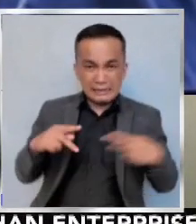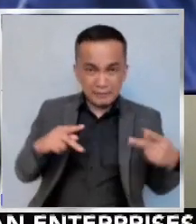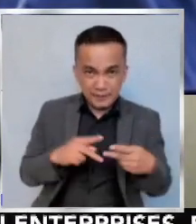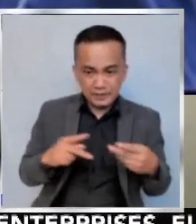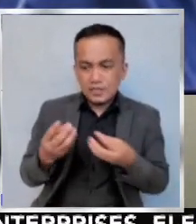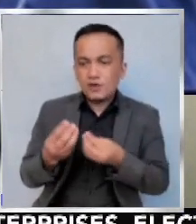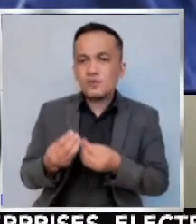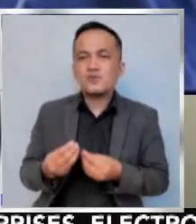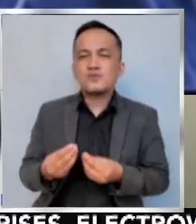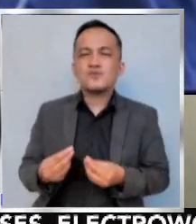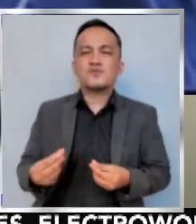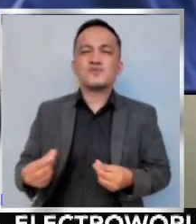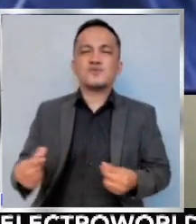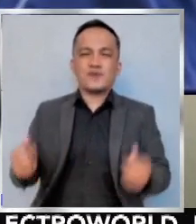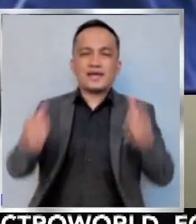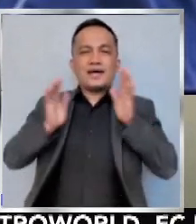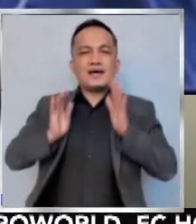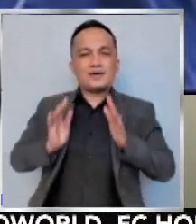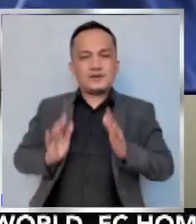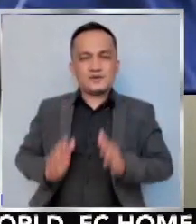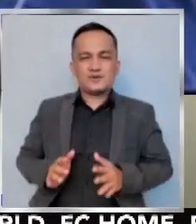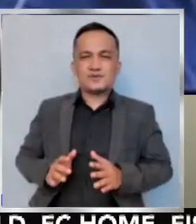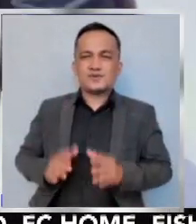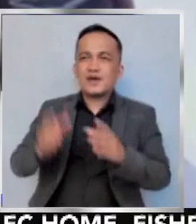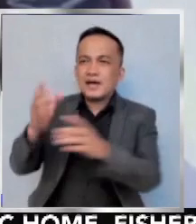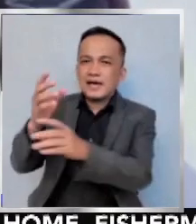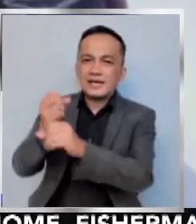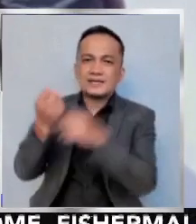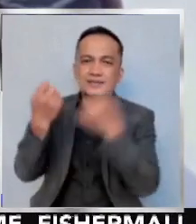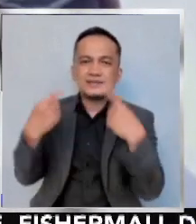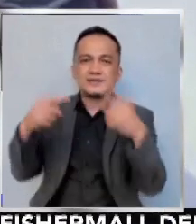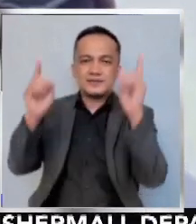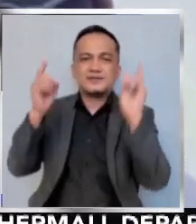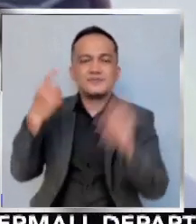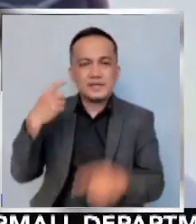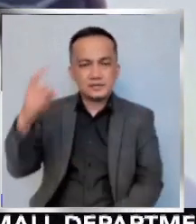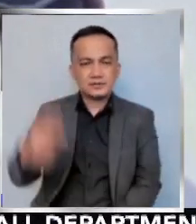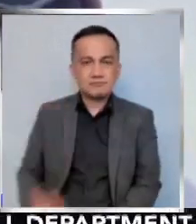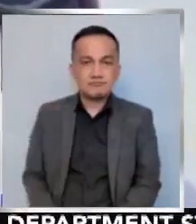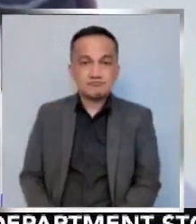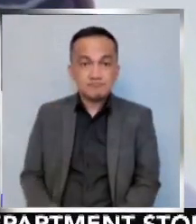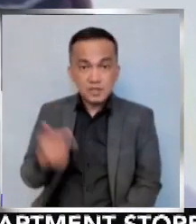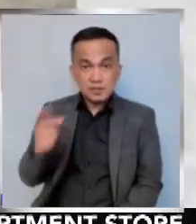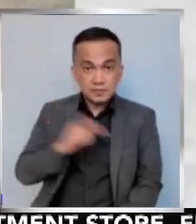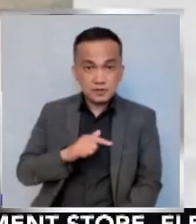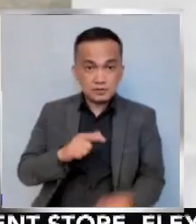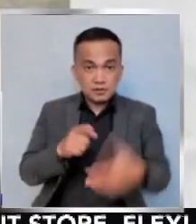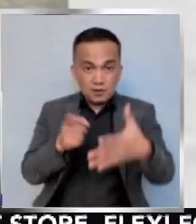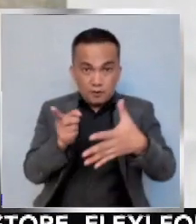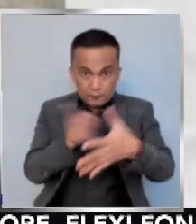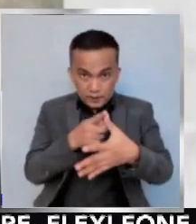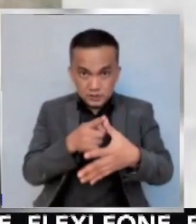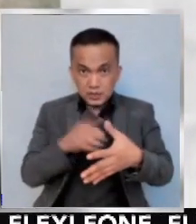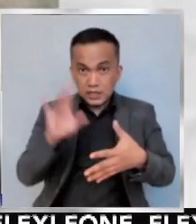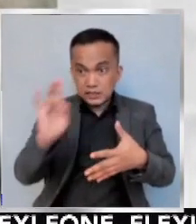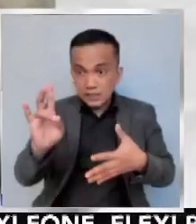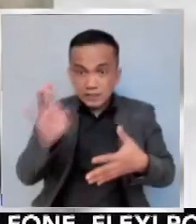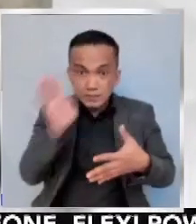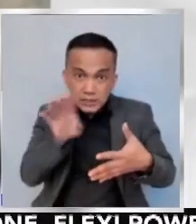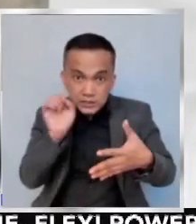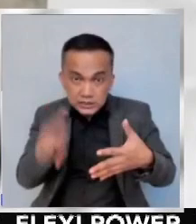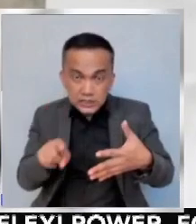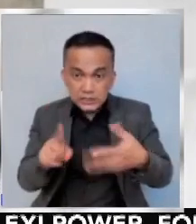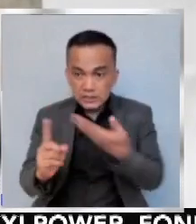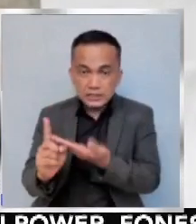yung nakamit ko po ang aking pangarap po. Panganay sa pitong magkakapatid si Lizelle. Second year high school daw siya